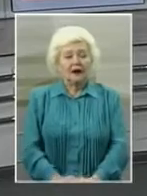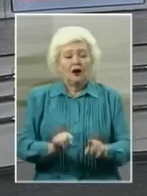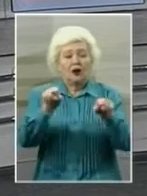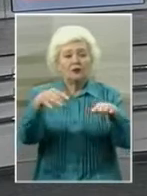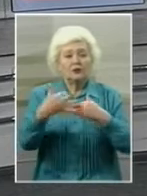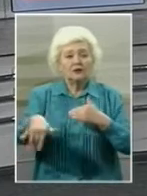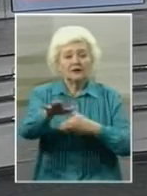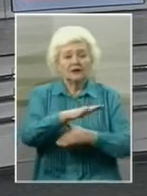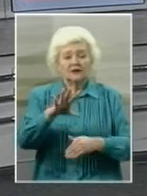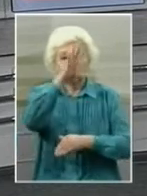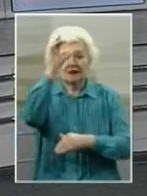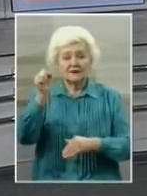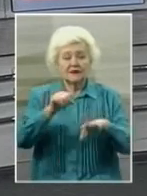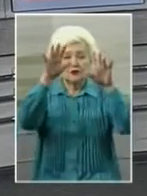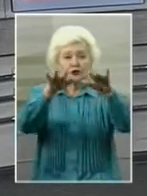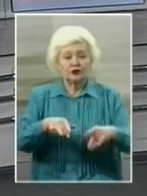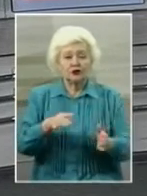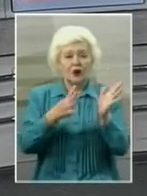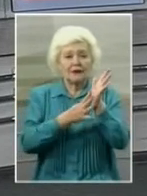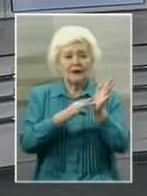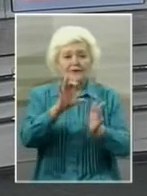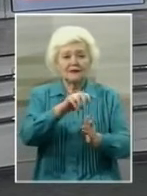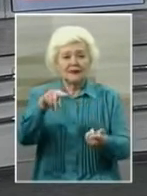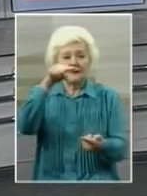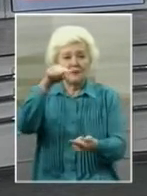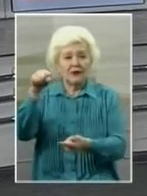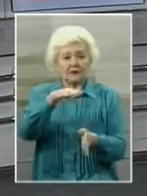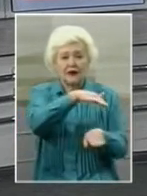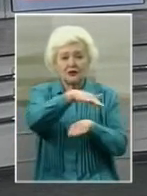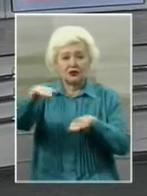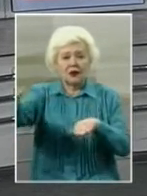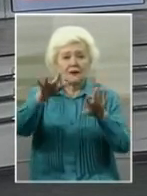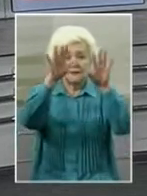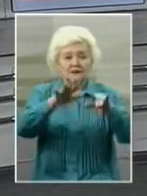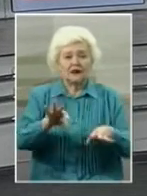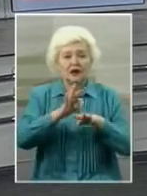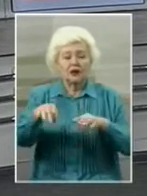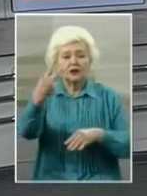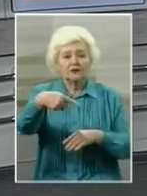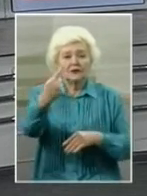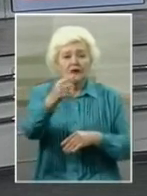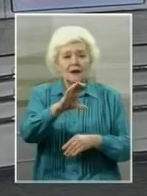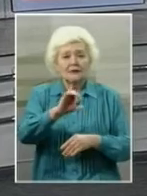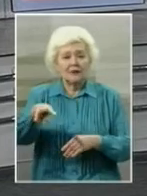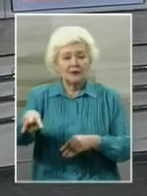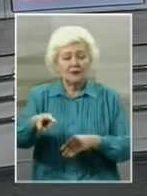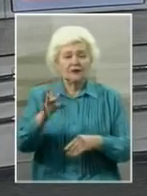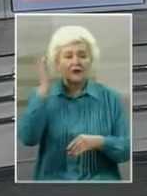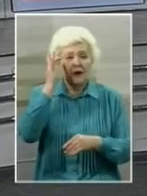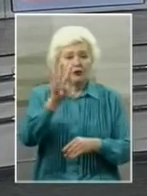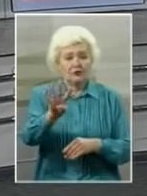У Херсоні за ніч випав 9-сантиметровий шар снігу, у Генічеську – 21 сантиметр, у Каховці –